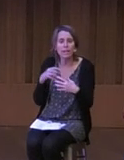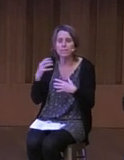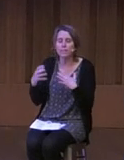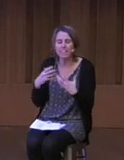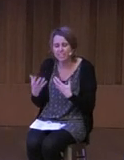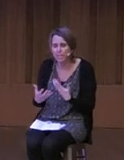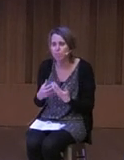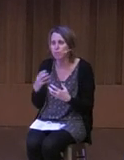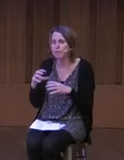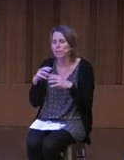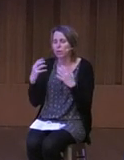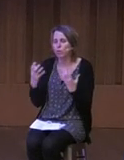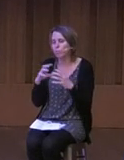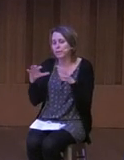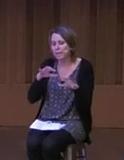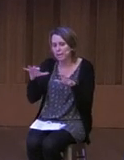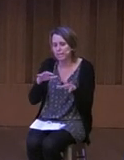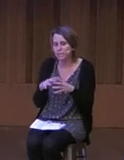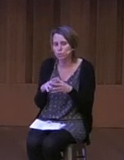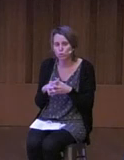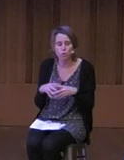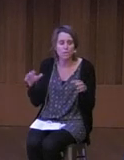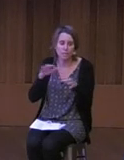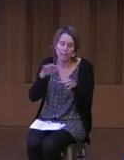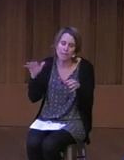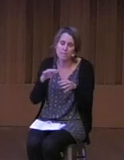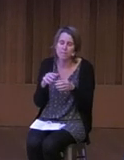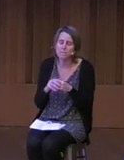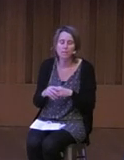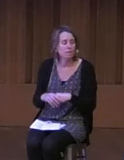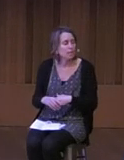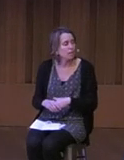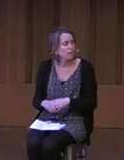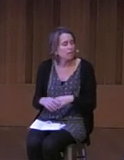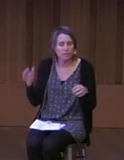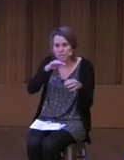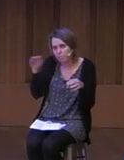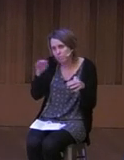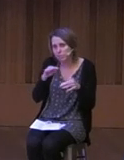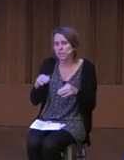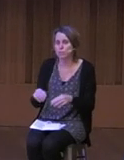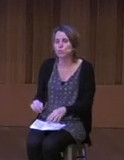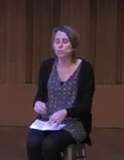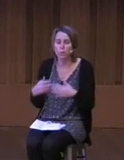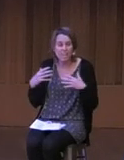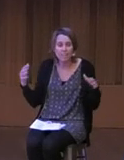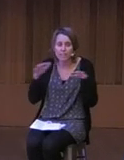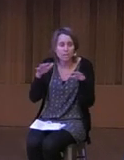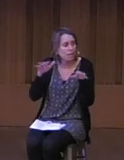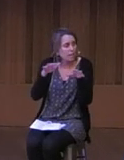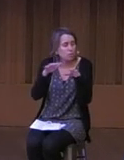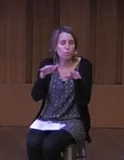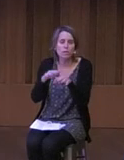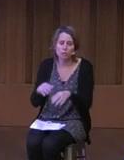zona enjardinada. És a dir, el disseny et permet combinar aquestes solucions i crear aquestes, diguéssim, ajustos. Però en